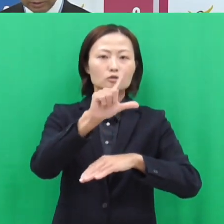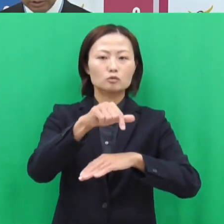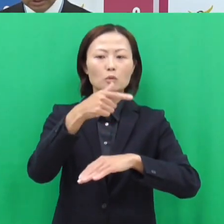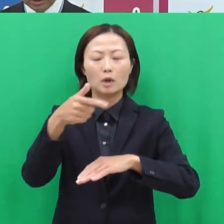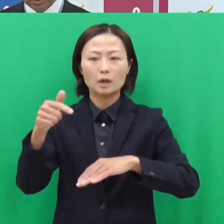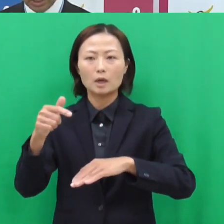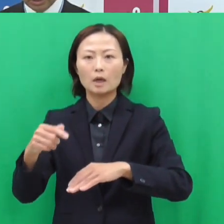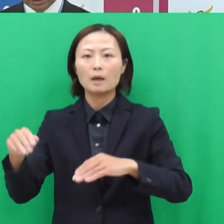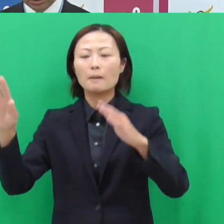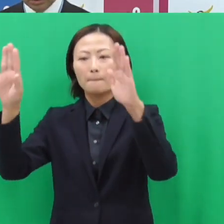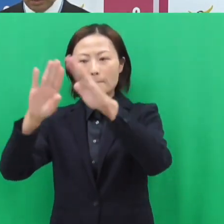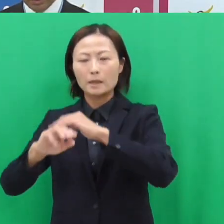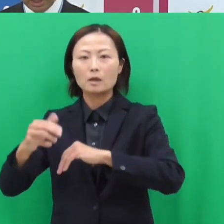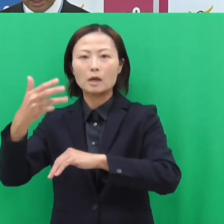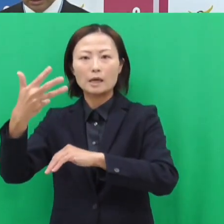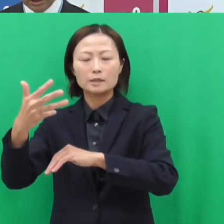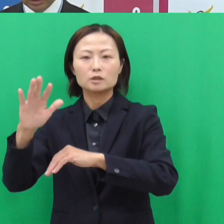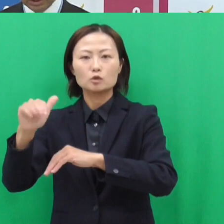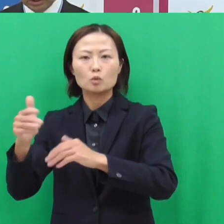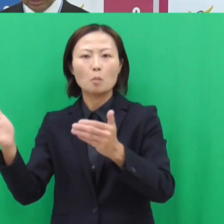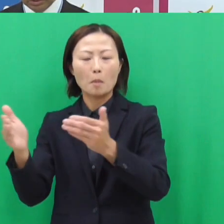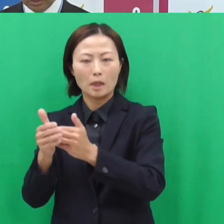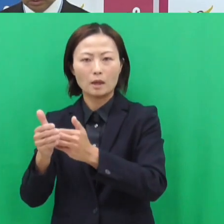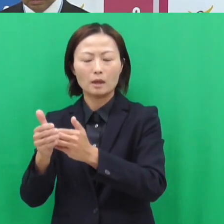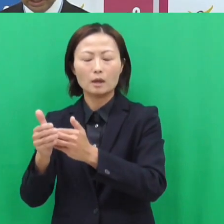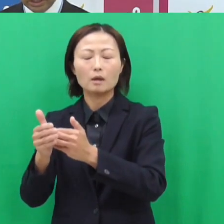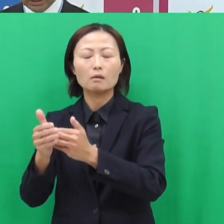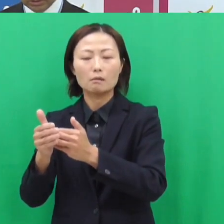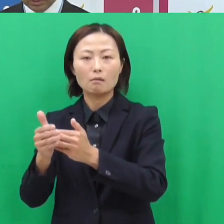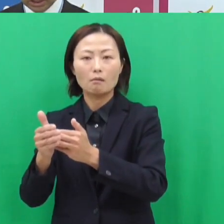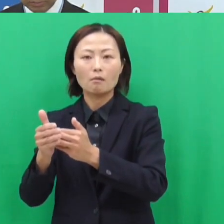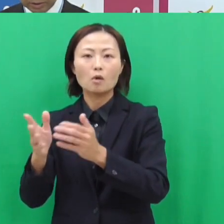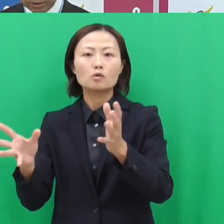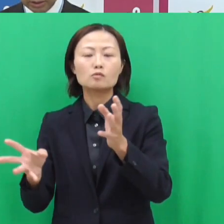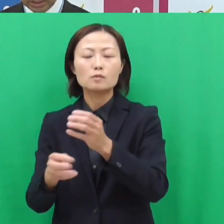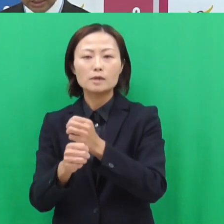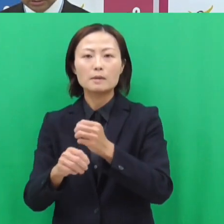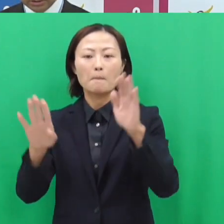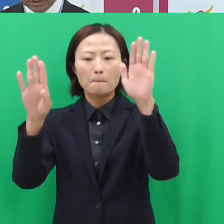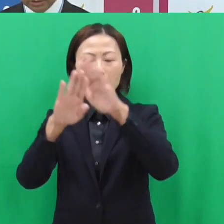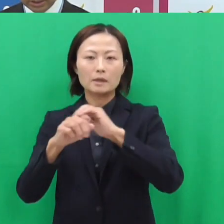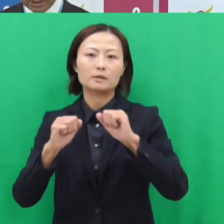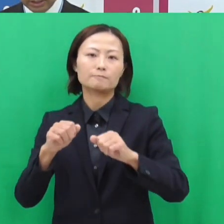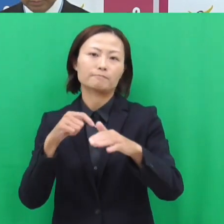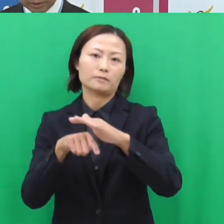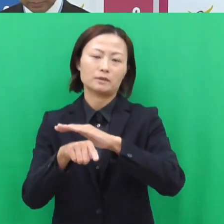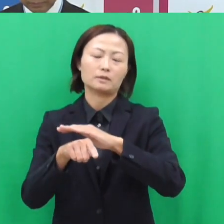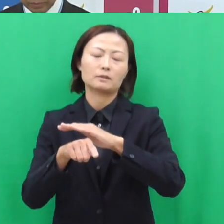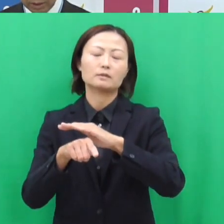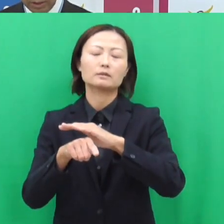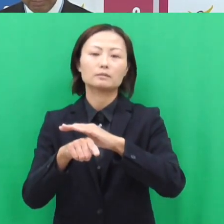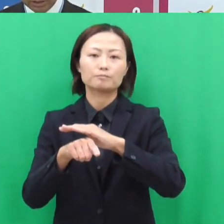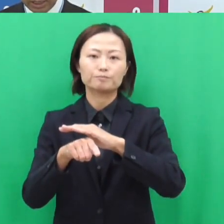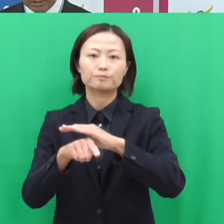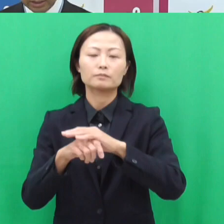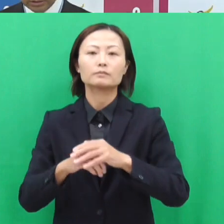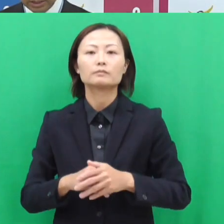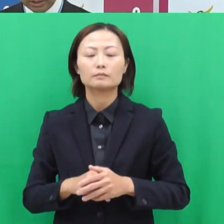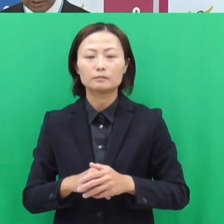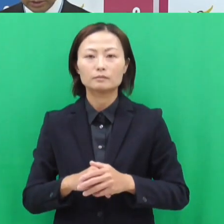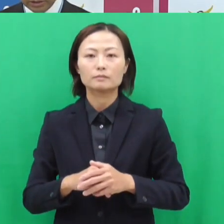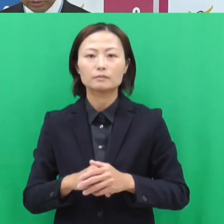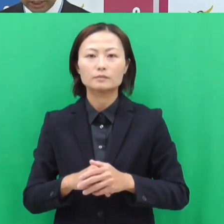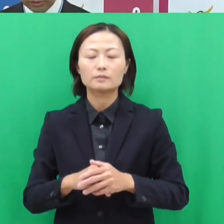いたします17時15分から20時45分まで開設といたします夜間接種センターでありますまた